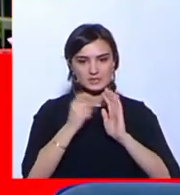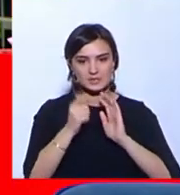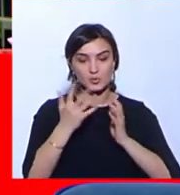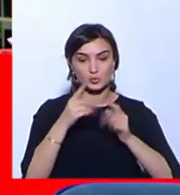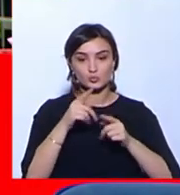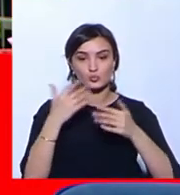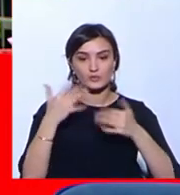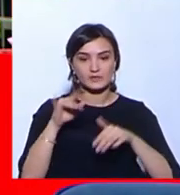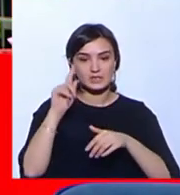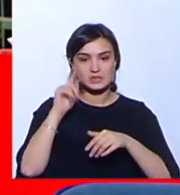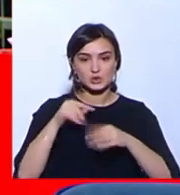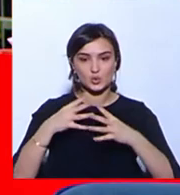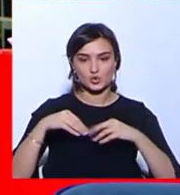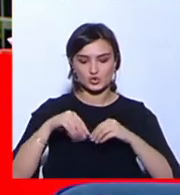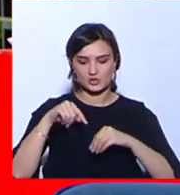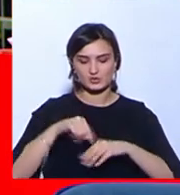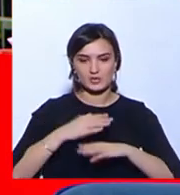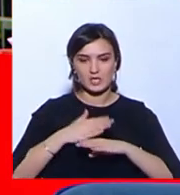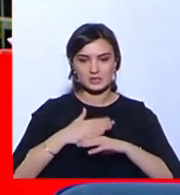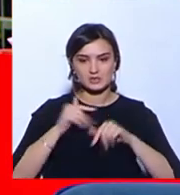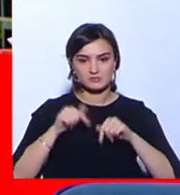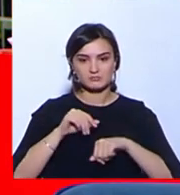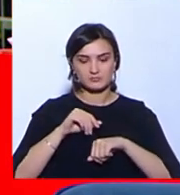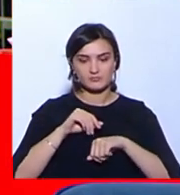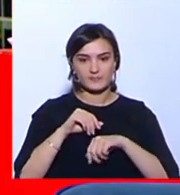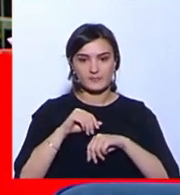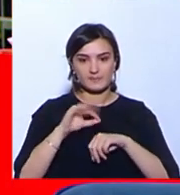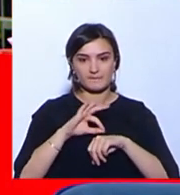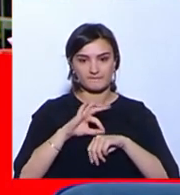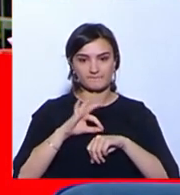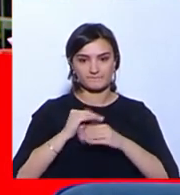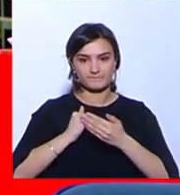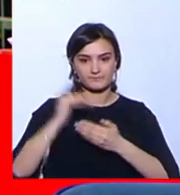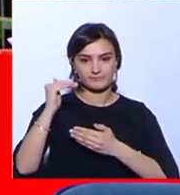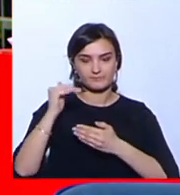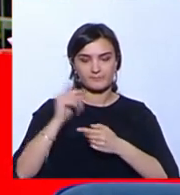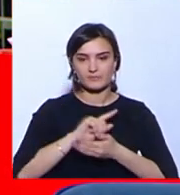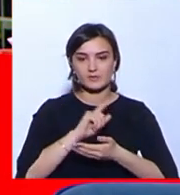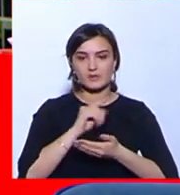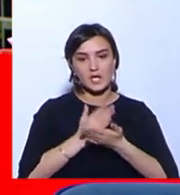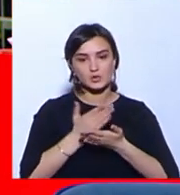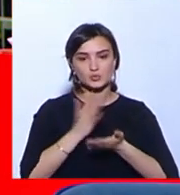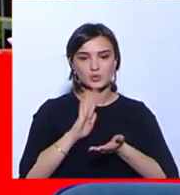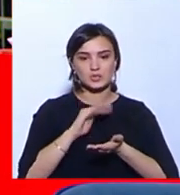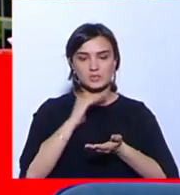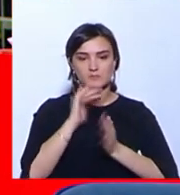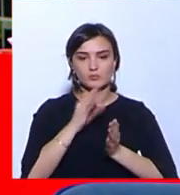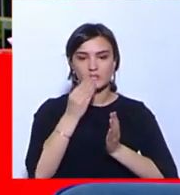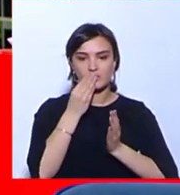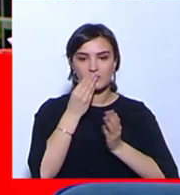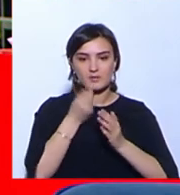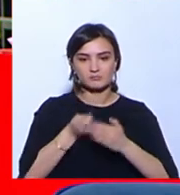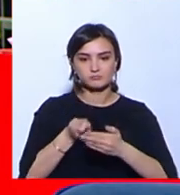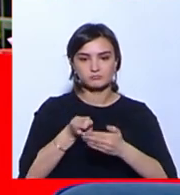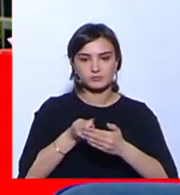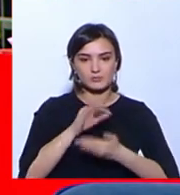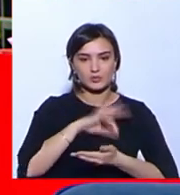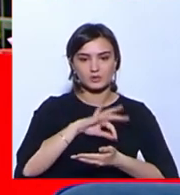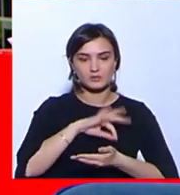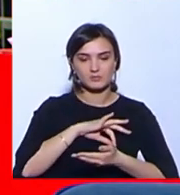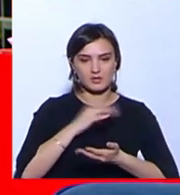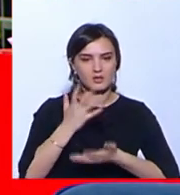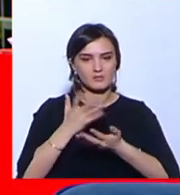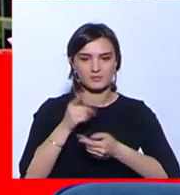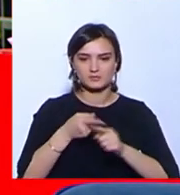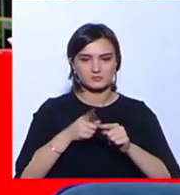უკვე იცით, რომ ოჯახში არის ეს ტენდენცია, არის თუ არა საკმარისი მხოლოდ კვების გამოყენება? ვიტყოდით, რომ